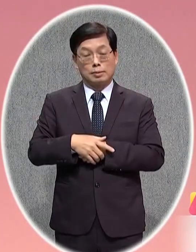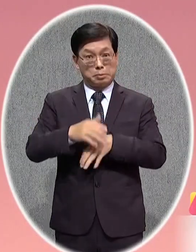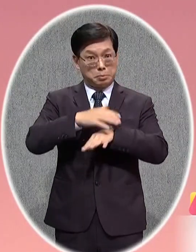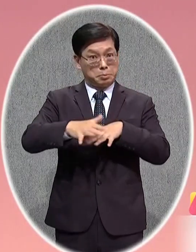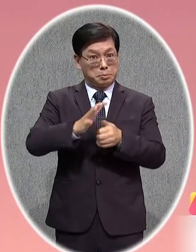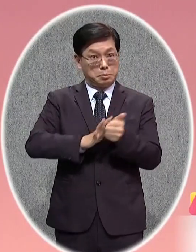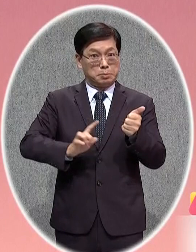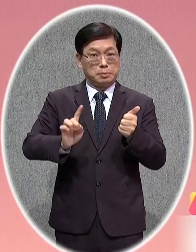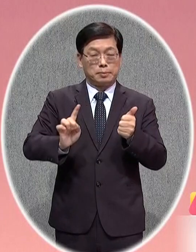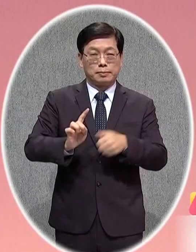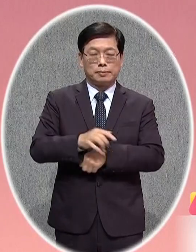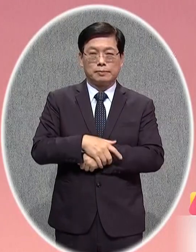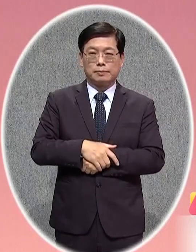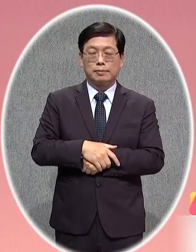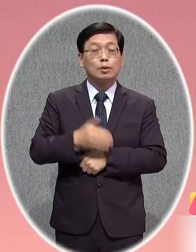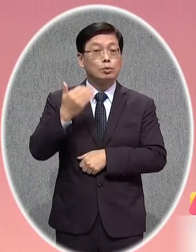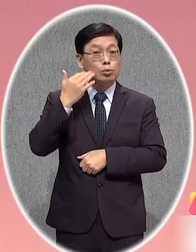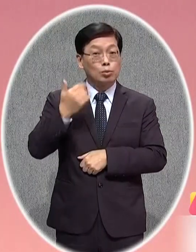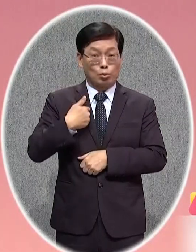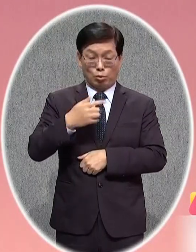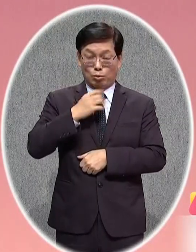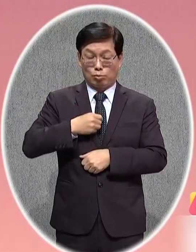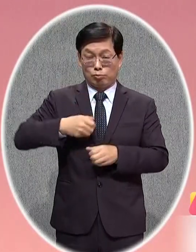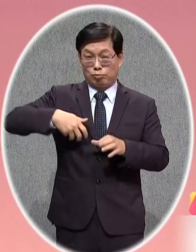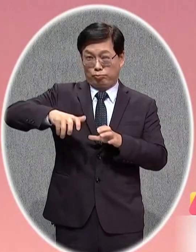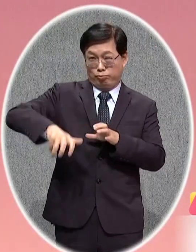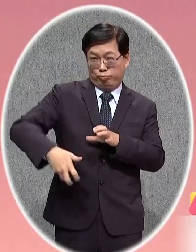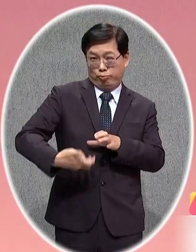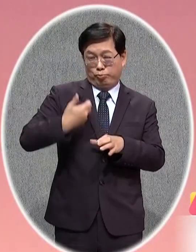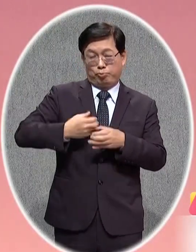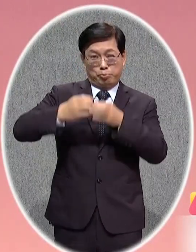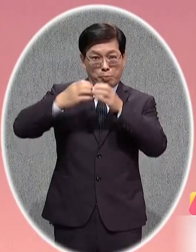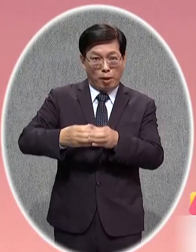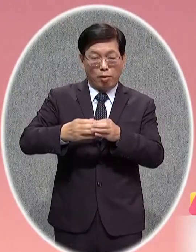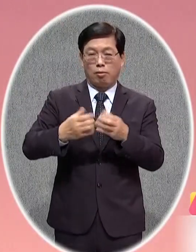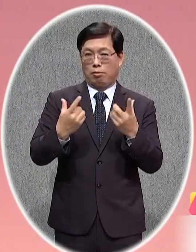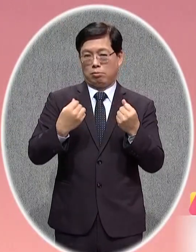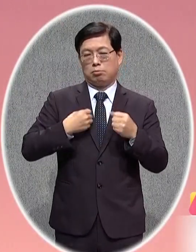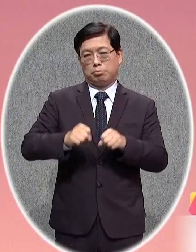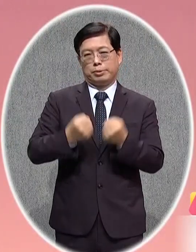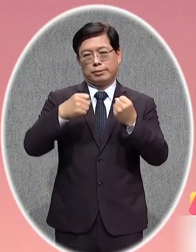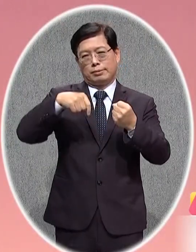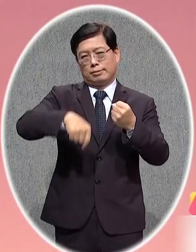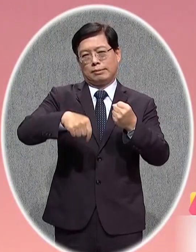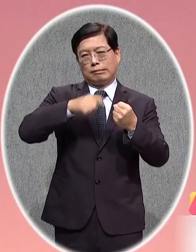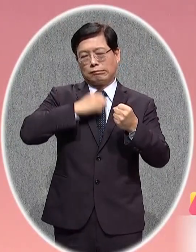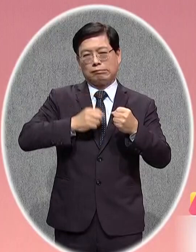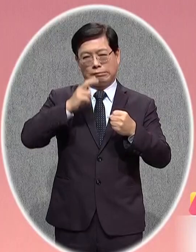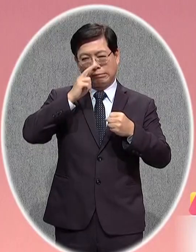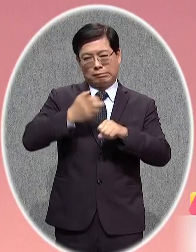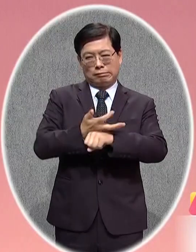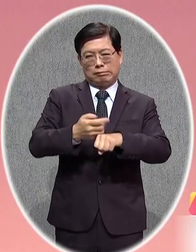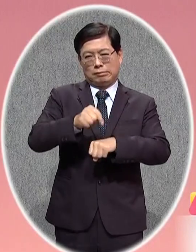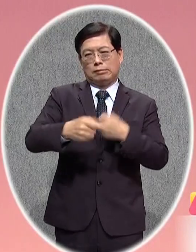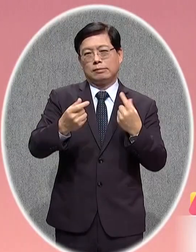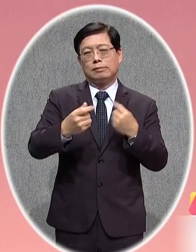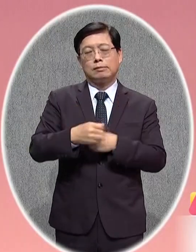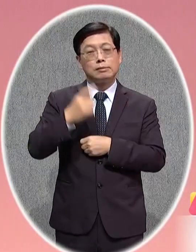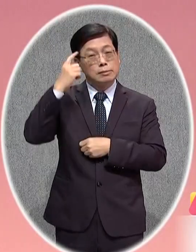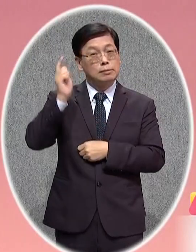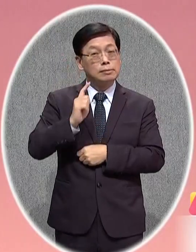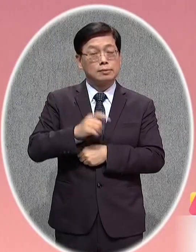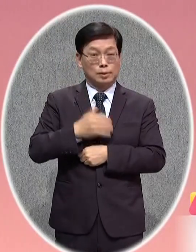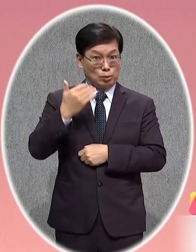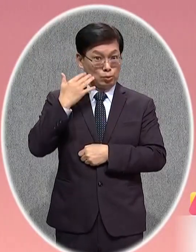造成哪一些的现象？当我们下基柱下去的时候，照样是破坏当地的这个栖地。意思就是